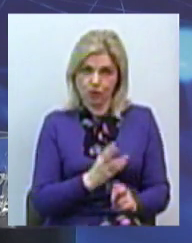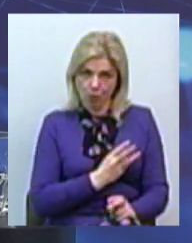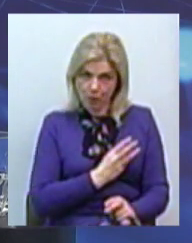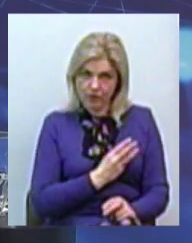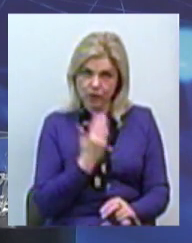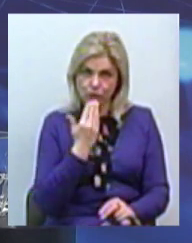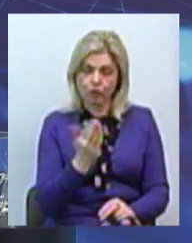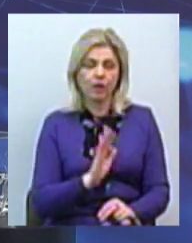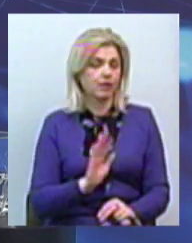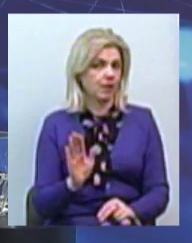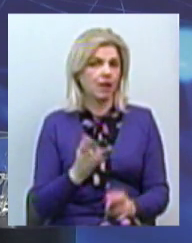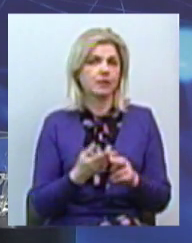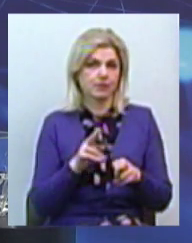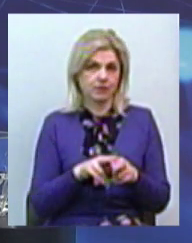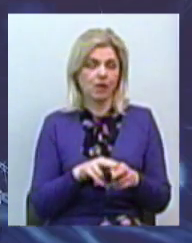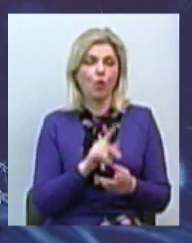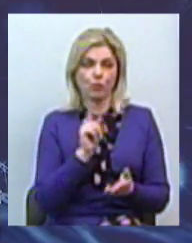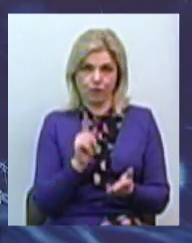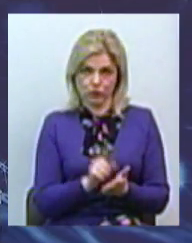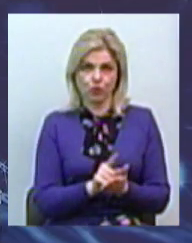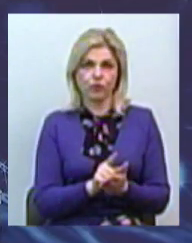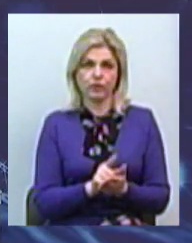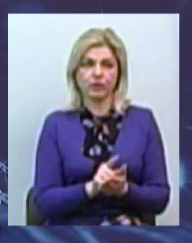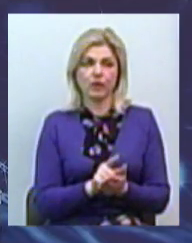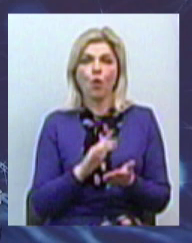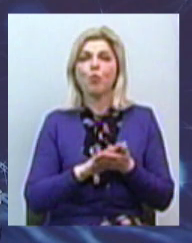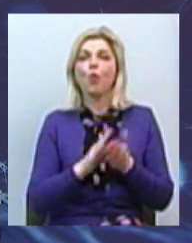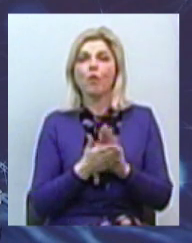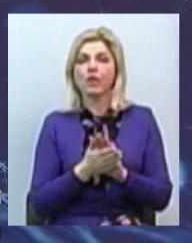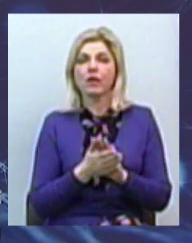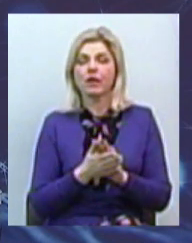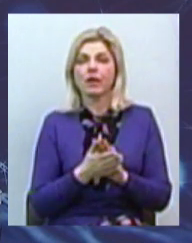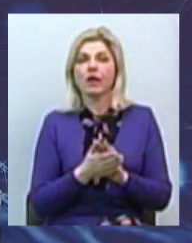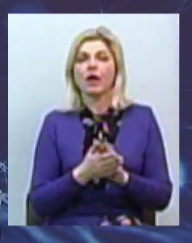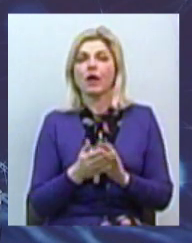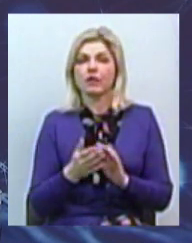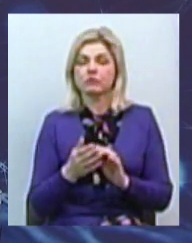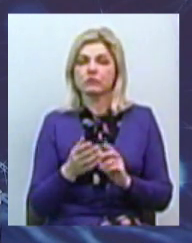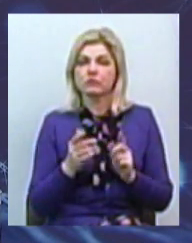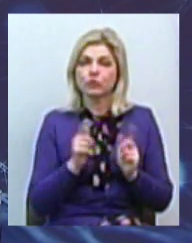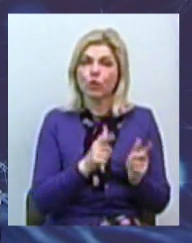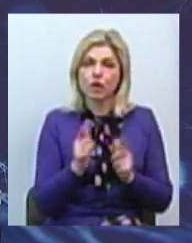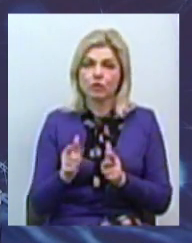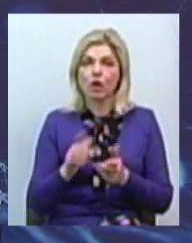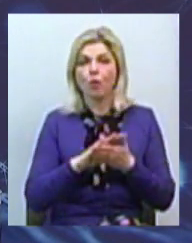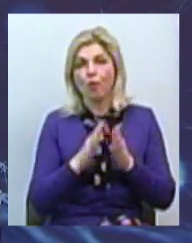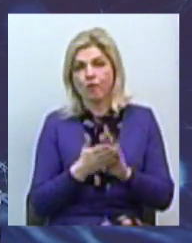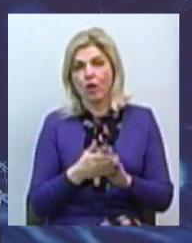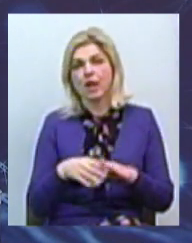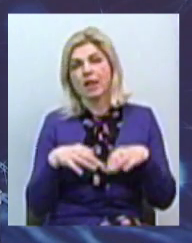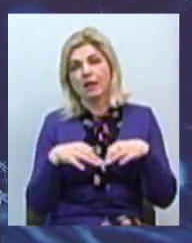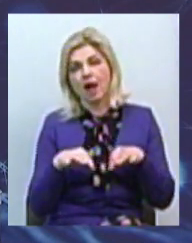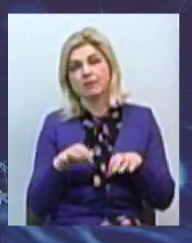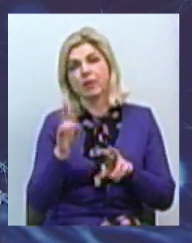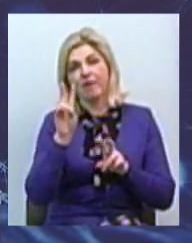Відділ... Ні, це не добровільно. Це обов'язково? Це умови договору, угоди між транспортною компанією, чи як вони там,